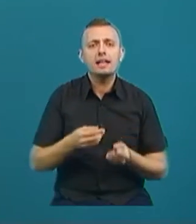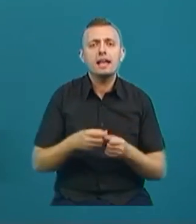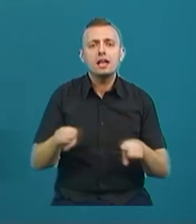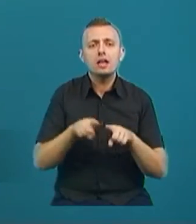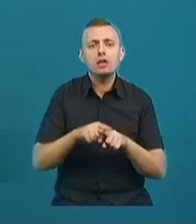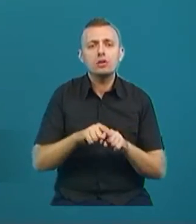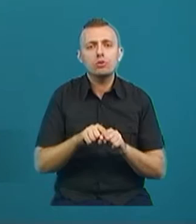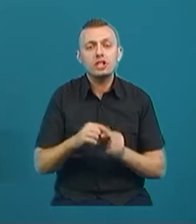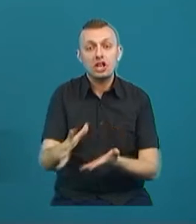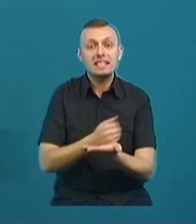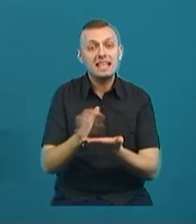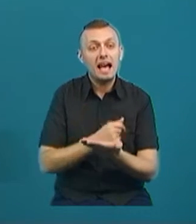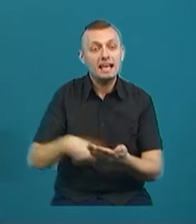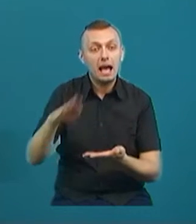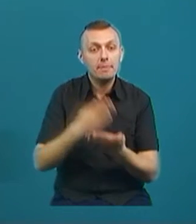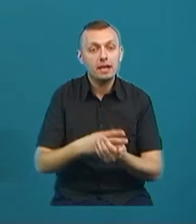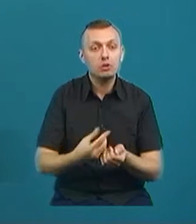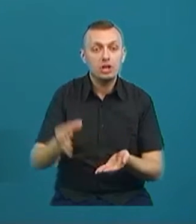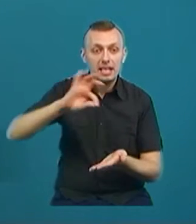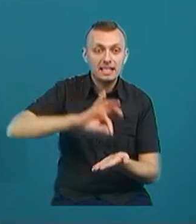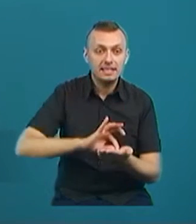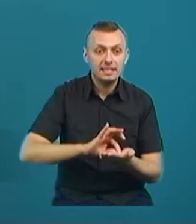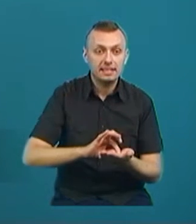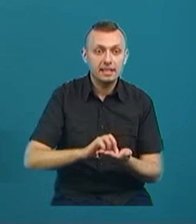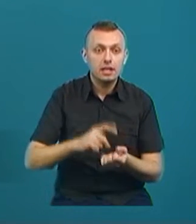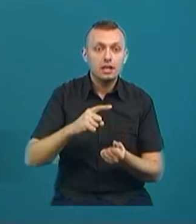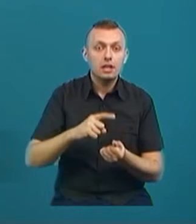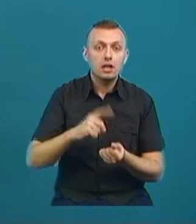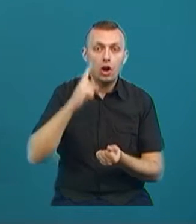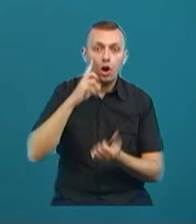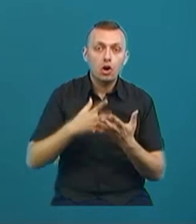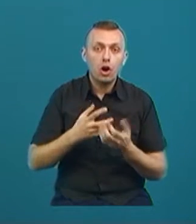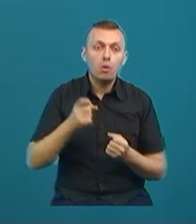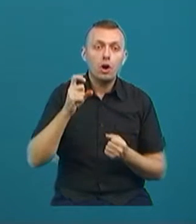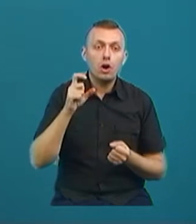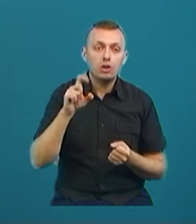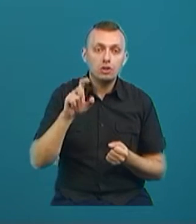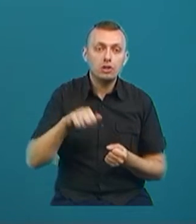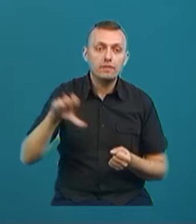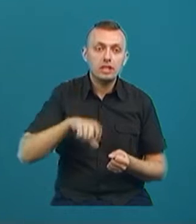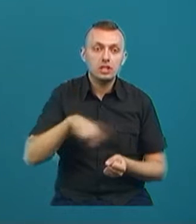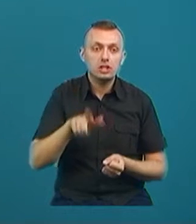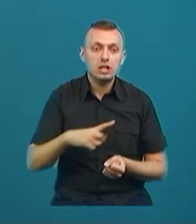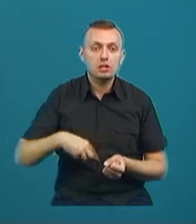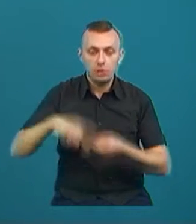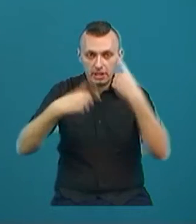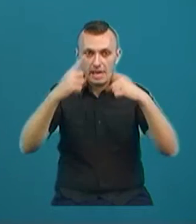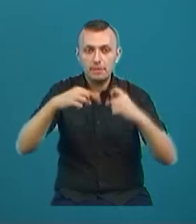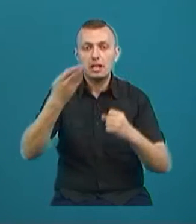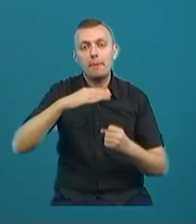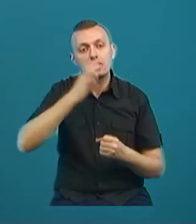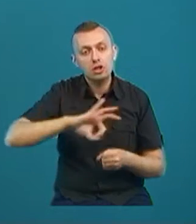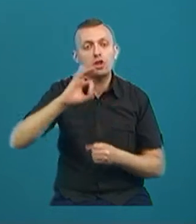Przyniósł zysk w kwocie ponad 200 tysięcy złotych. W związku z tym myślę, że jest to